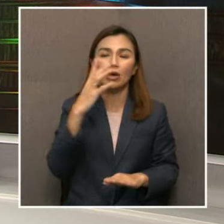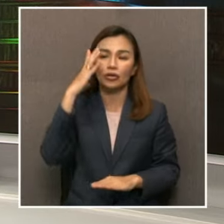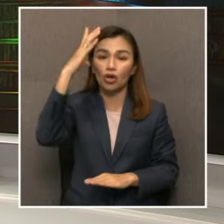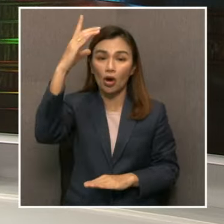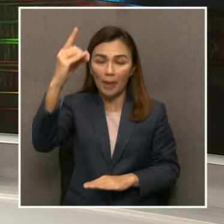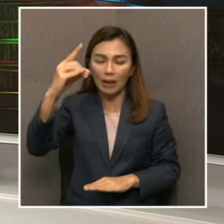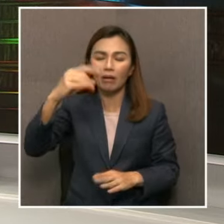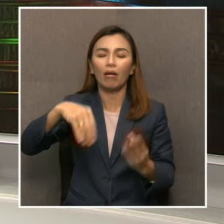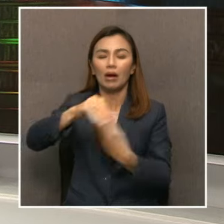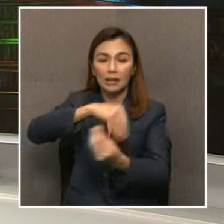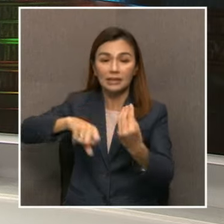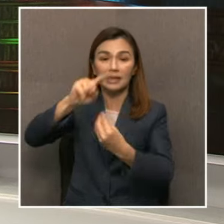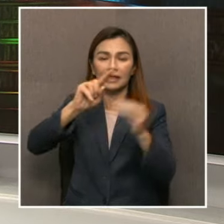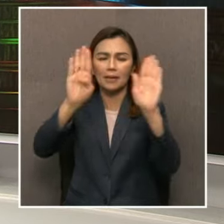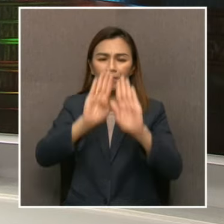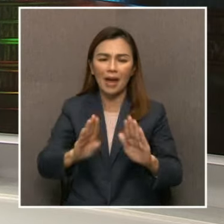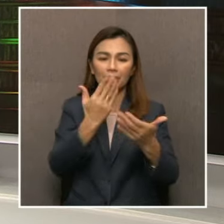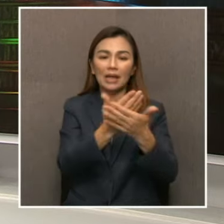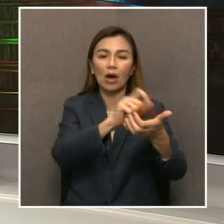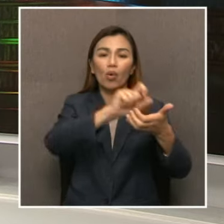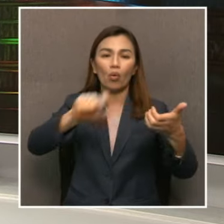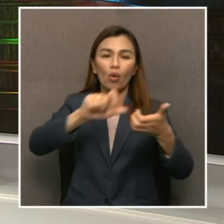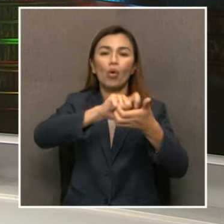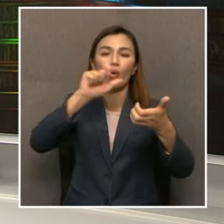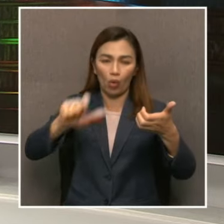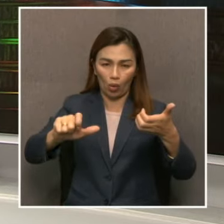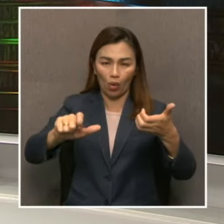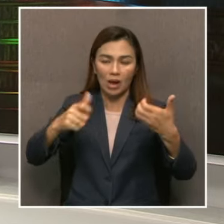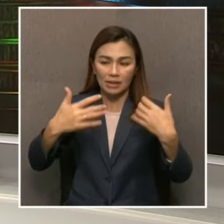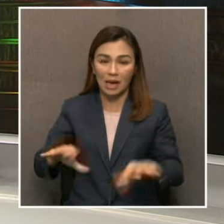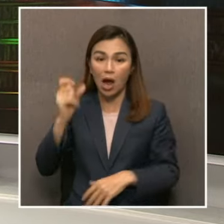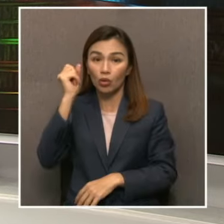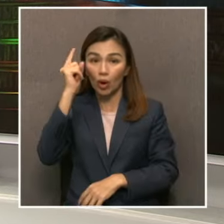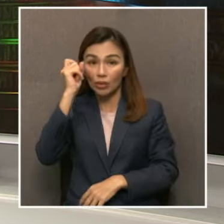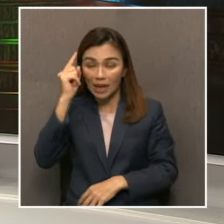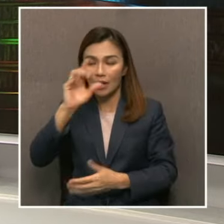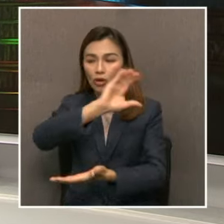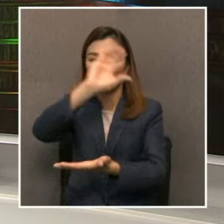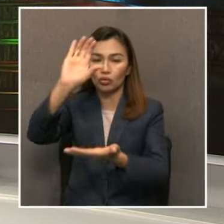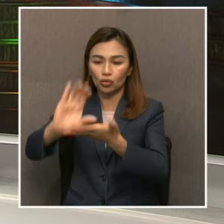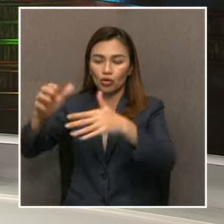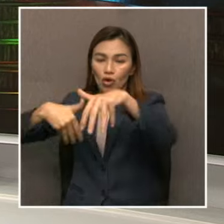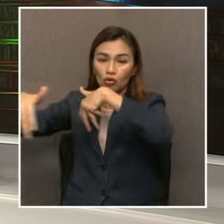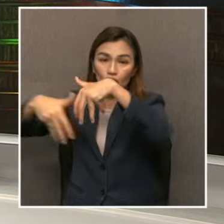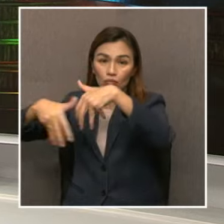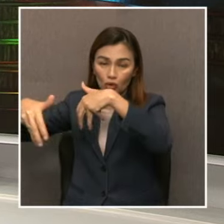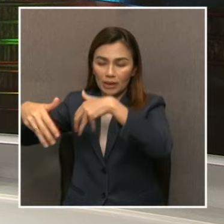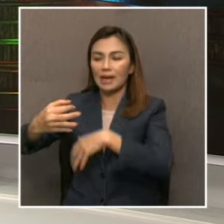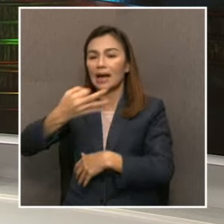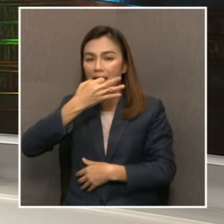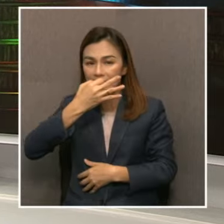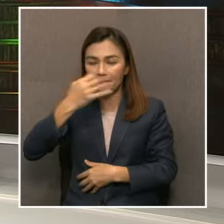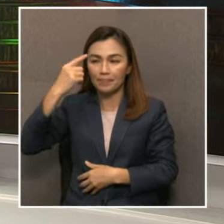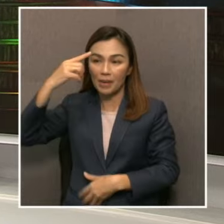ลของไทยและสุดท้ายก็คือการเพิ่มโอกาสเข้าถึงแหล่งทุนเพื่อพัฒนาหมู่บ้านชุมชนและการประกอบอาชีพนั่นเองครับ